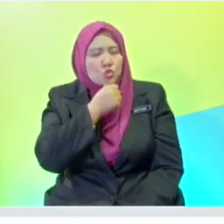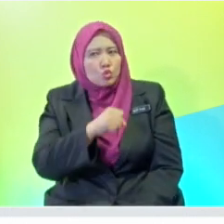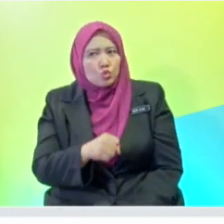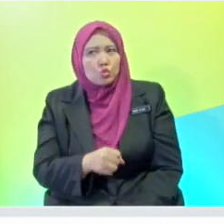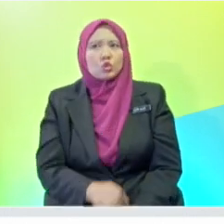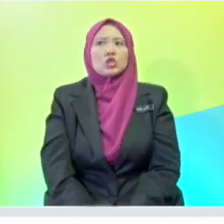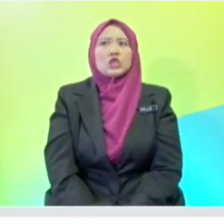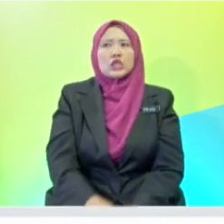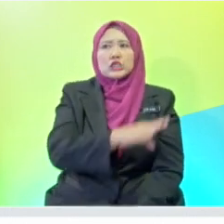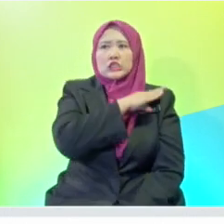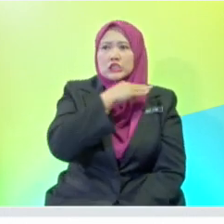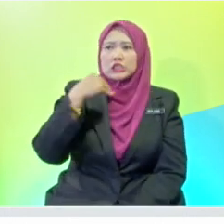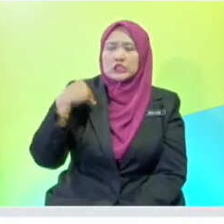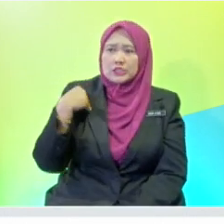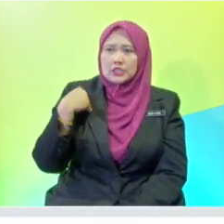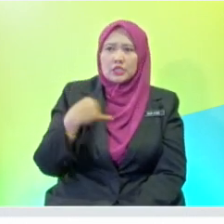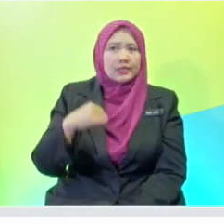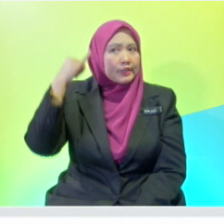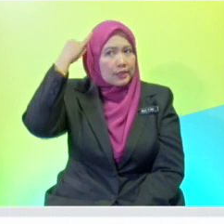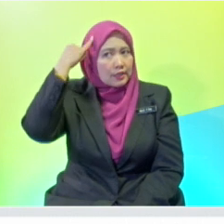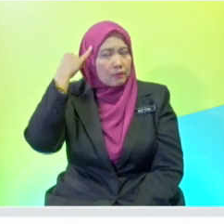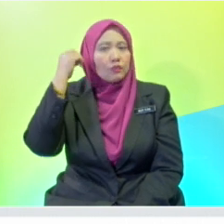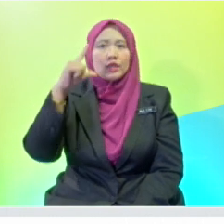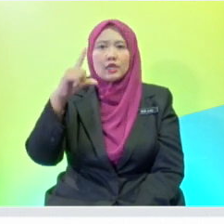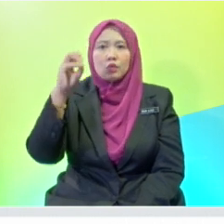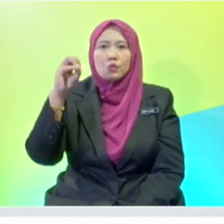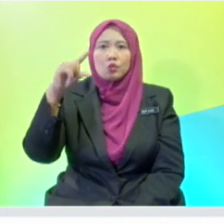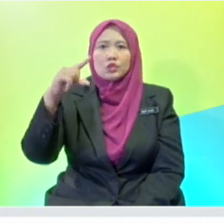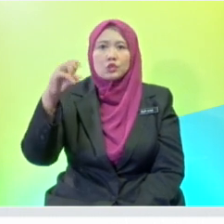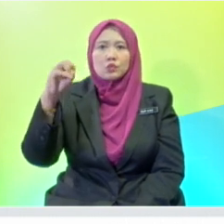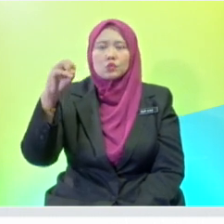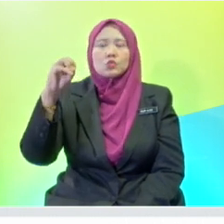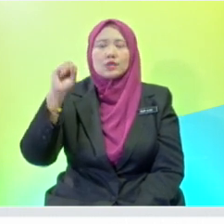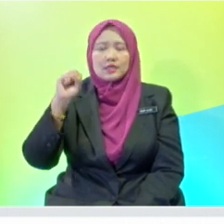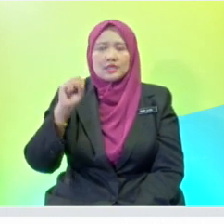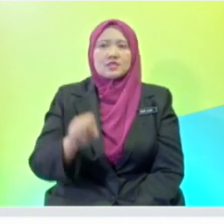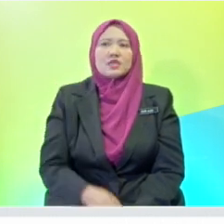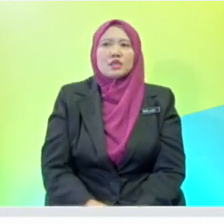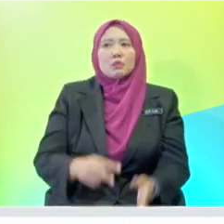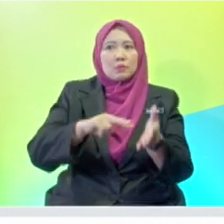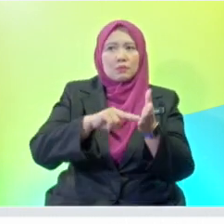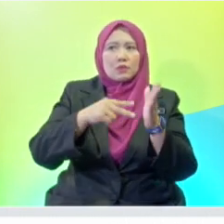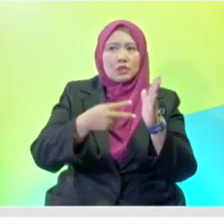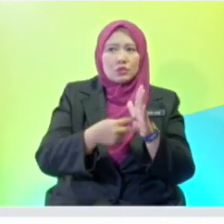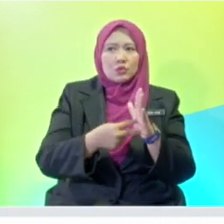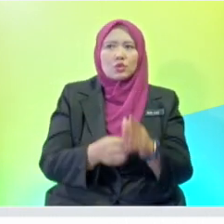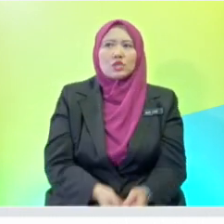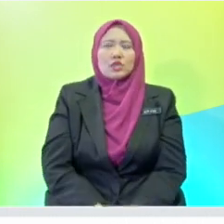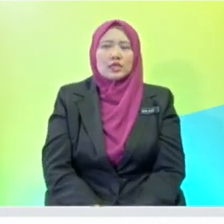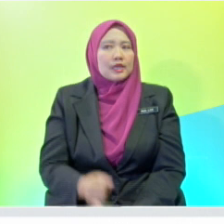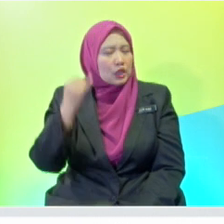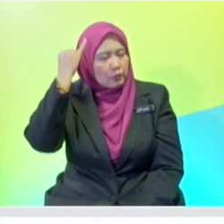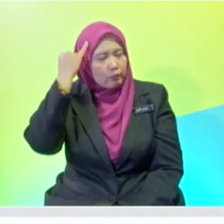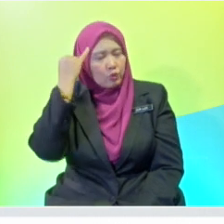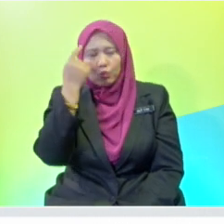jerontologi membawa maksud ilmu yang mengkaji tentang penuaan tuwul orang tua warga